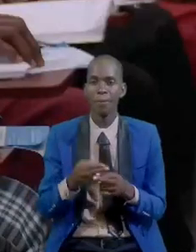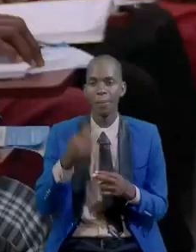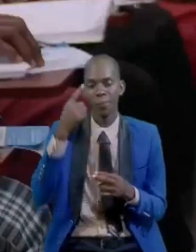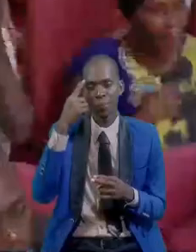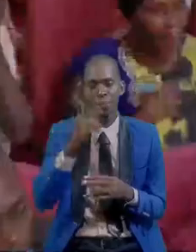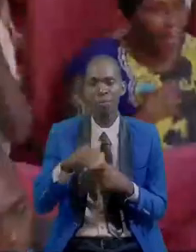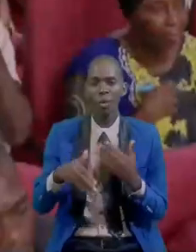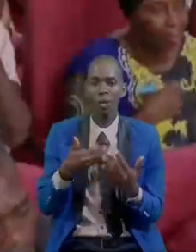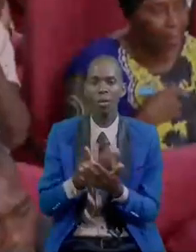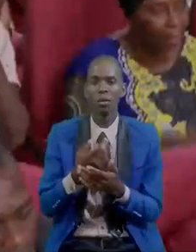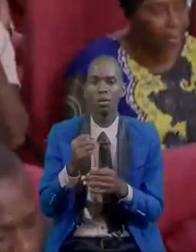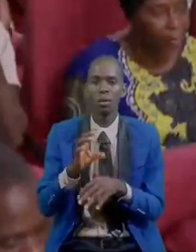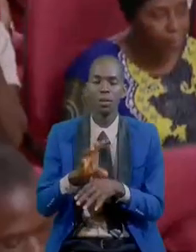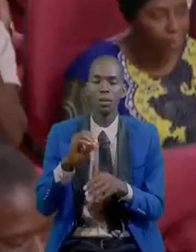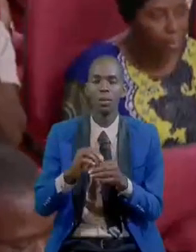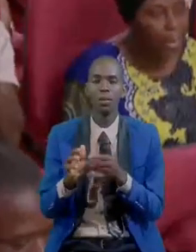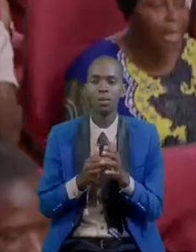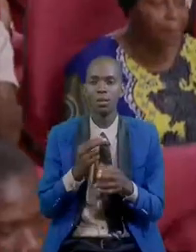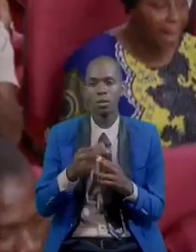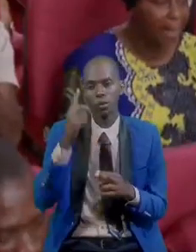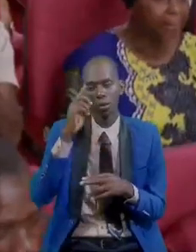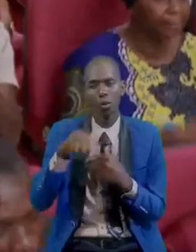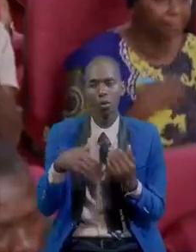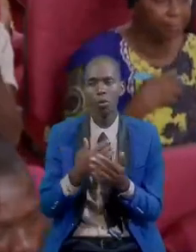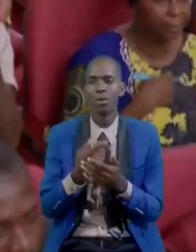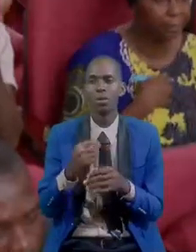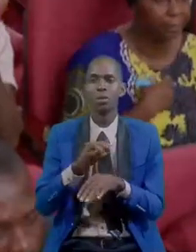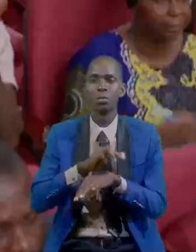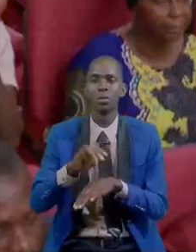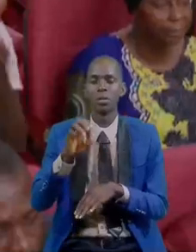pour toute l'Église, pour tous les ministères.